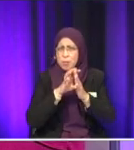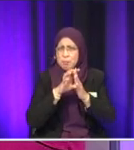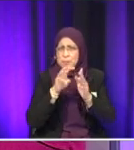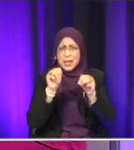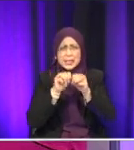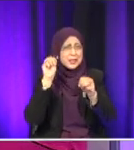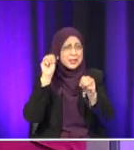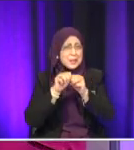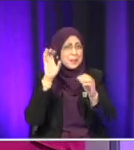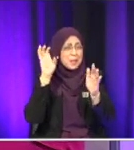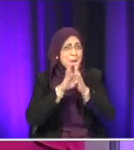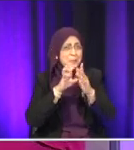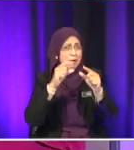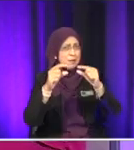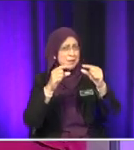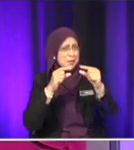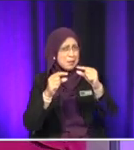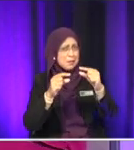pertama kali